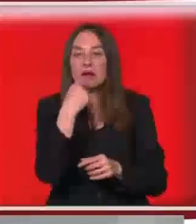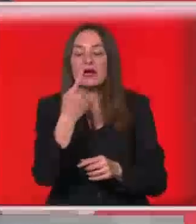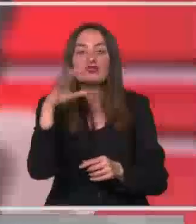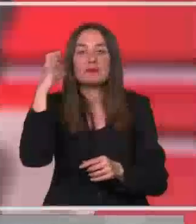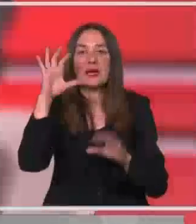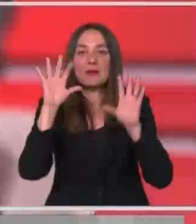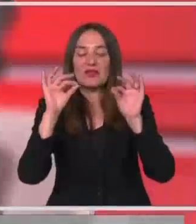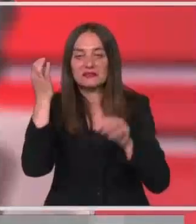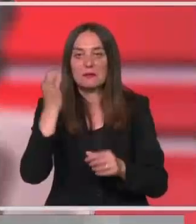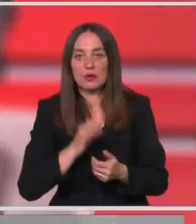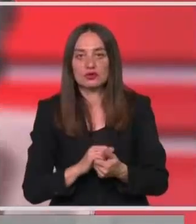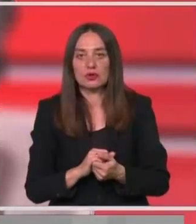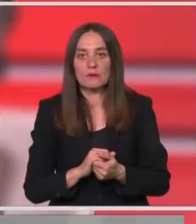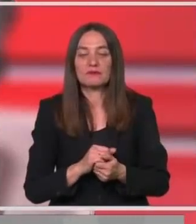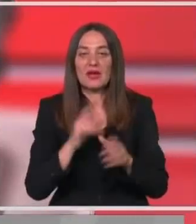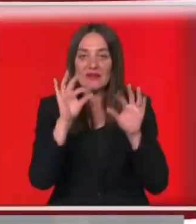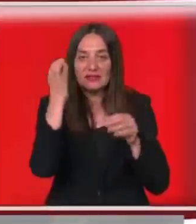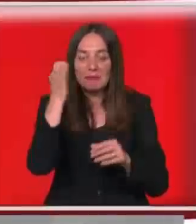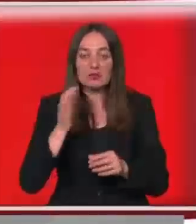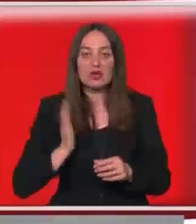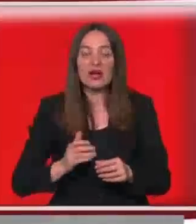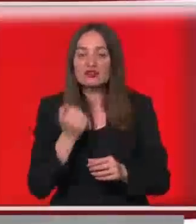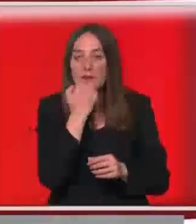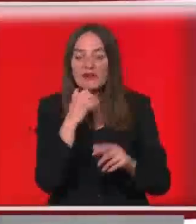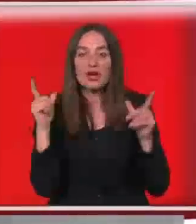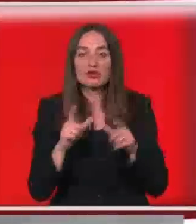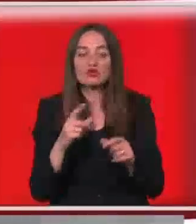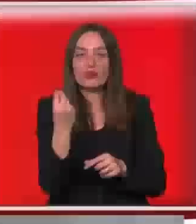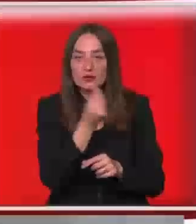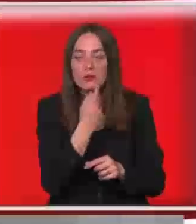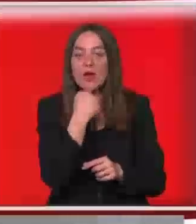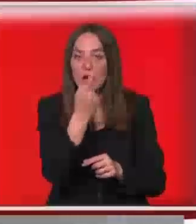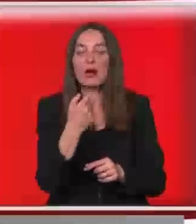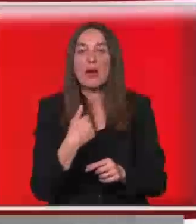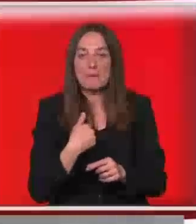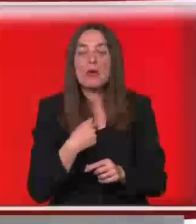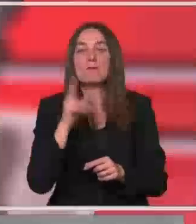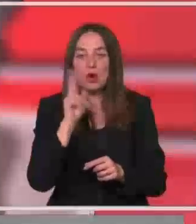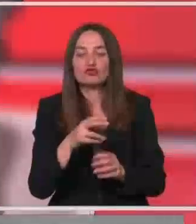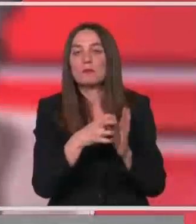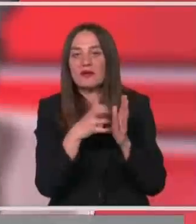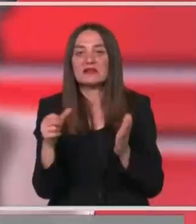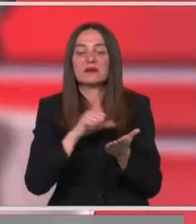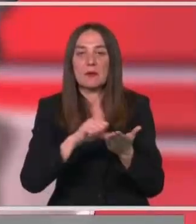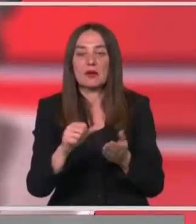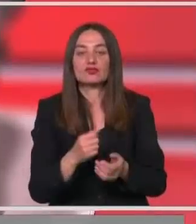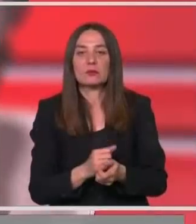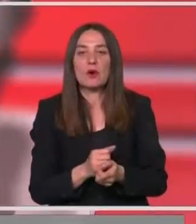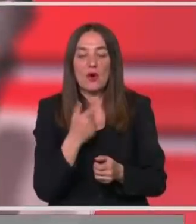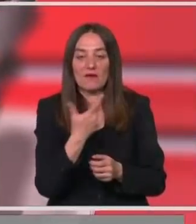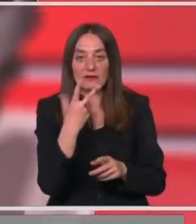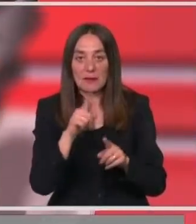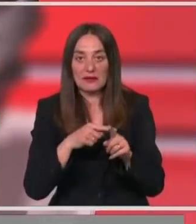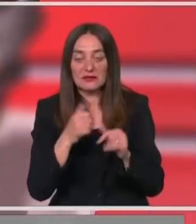samo 10%. Znači, 10% građana i privrednih društva u Srbiji su rekli mi možemo da nastavimo da plaćamo. Dobro, i završi se, Slavko, ova tri meseca